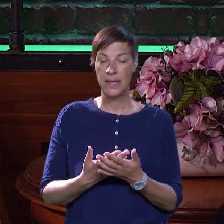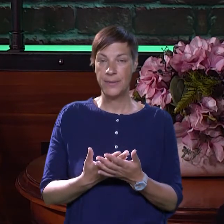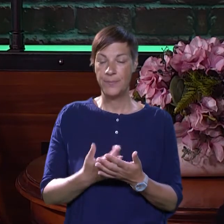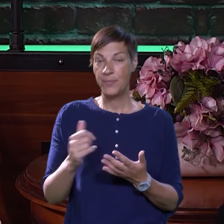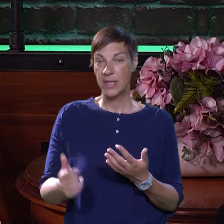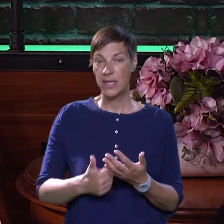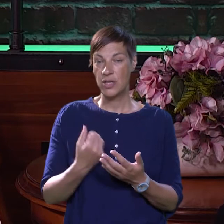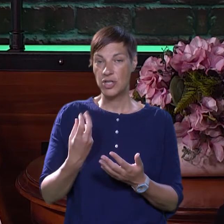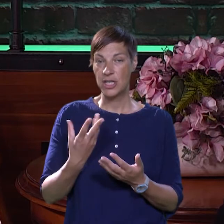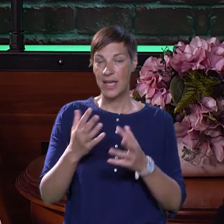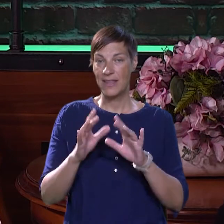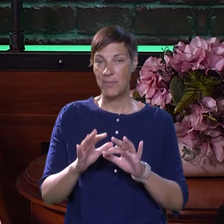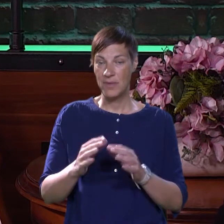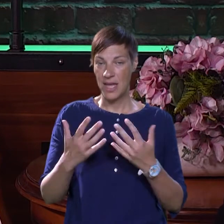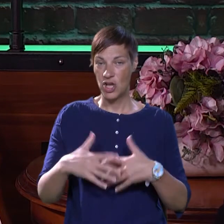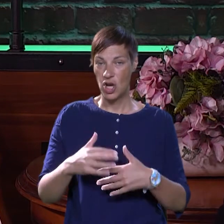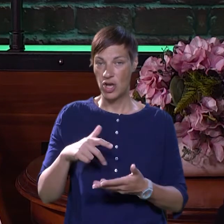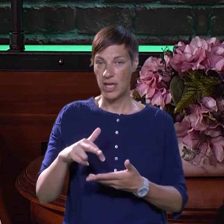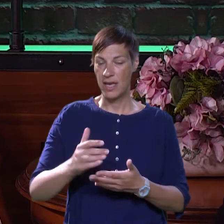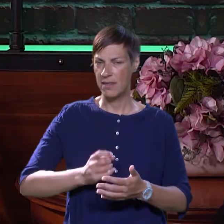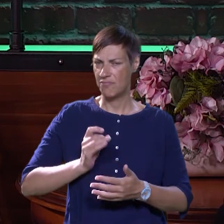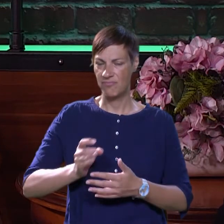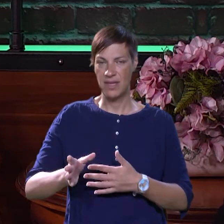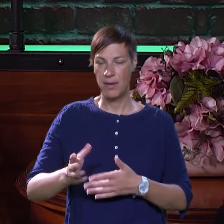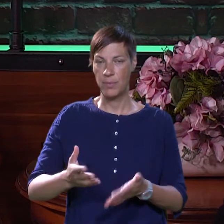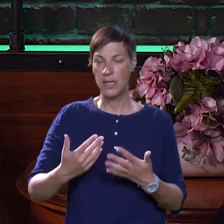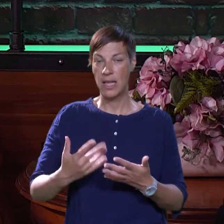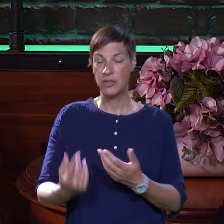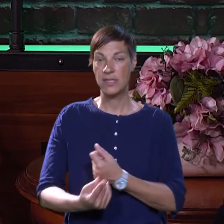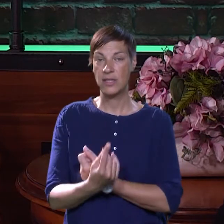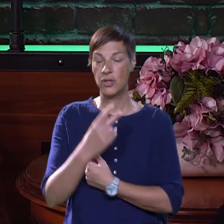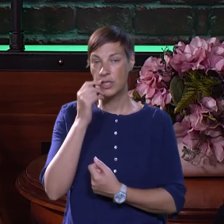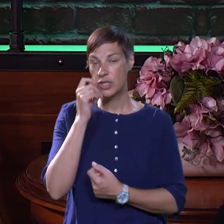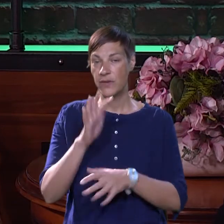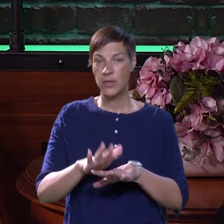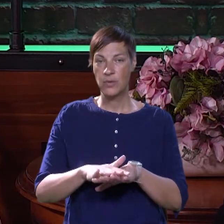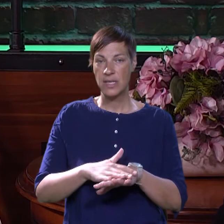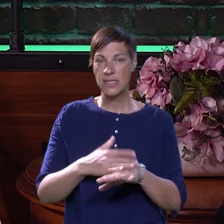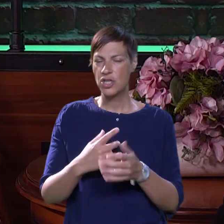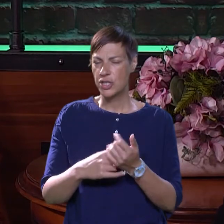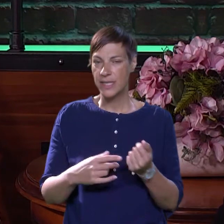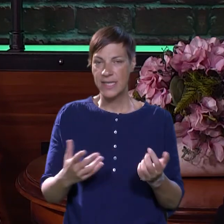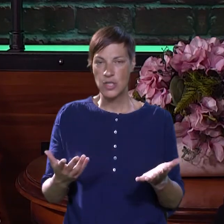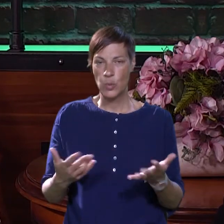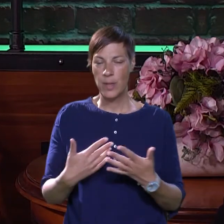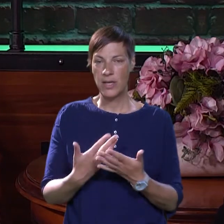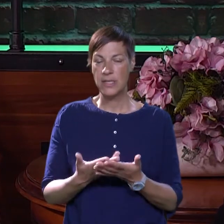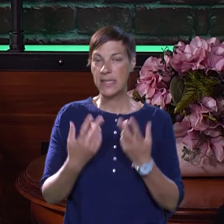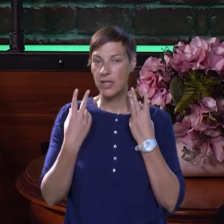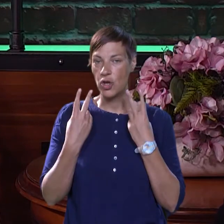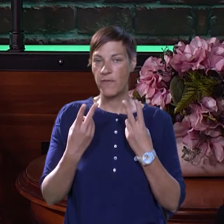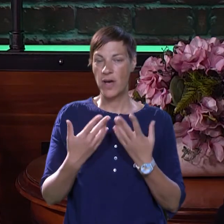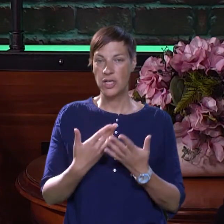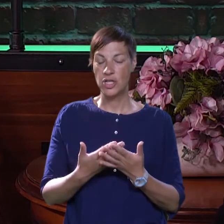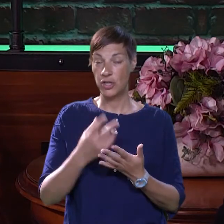A kamoli još kad nam tehnologija ide naprijed, lako se može dogoditi čovjeku da se osjeti izgubljen. I zato je